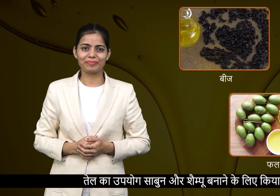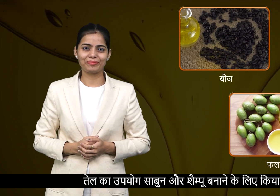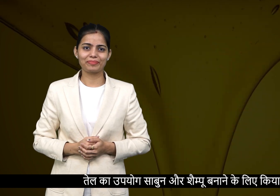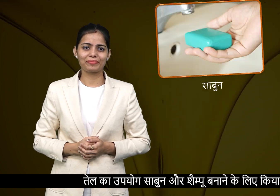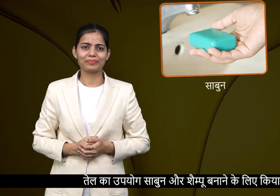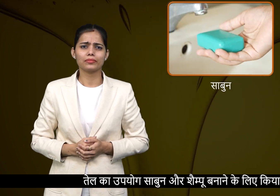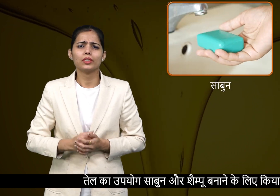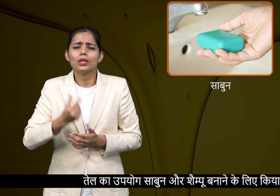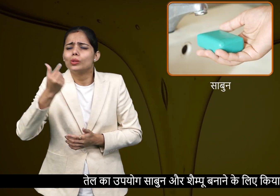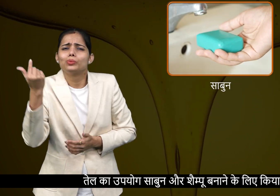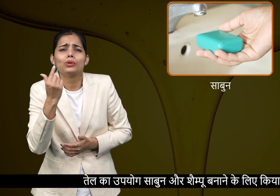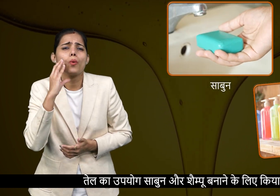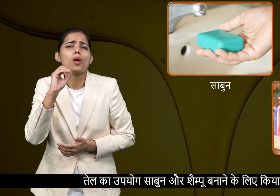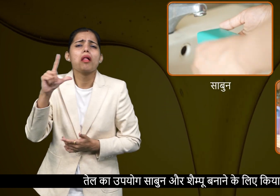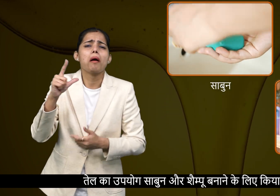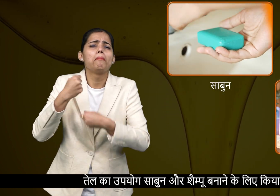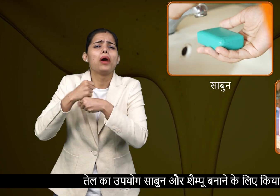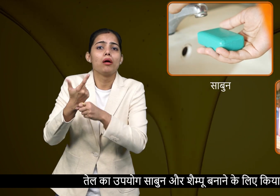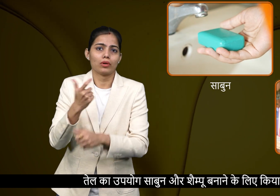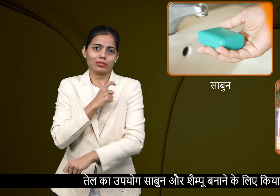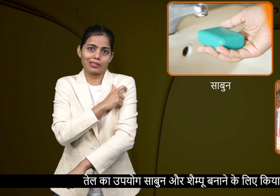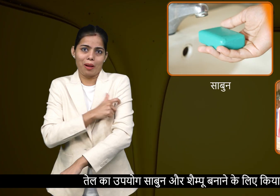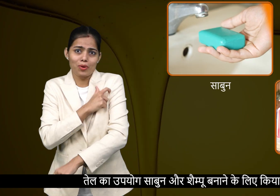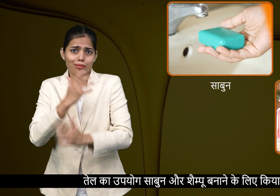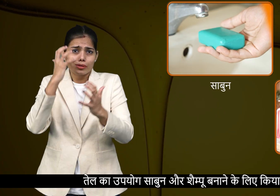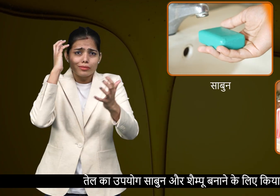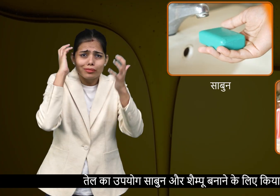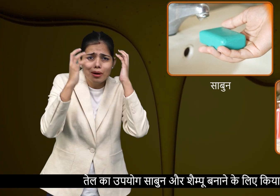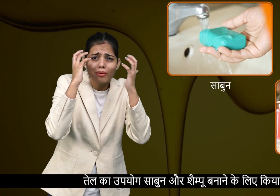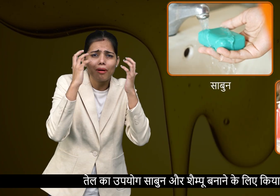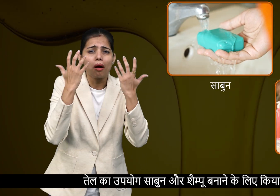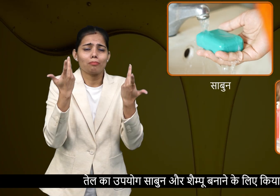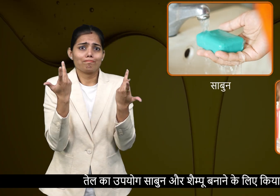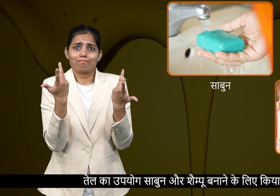तेल का उपयोग साबुन और शैम्पू बनाने के लिए किया जाता है।